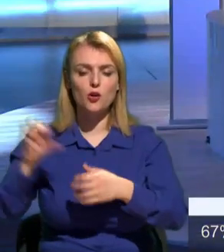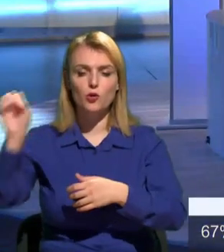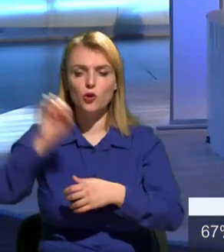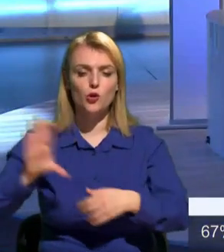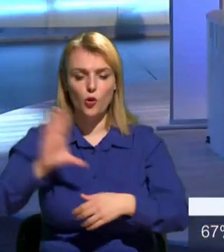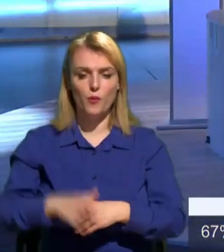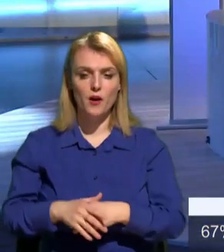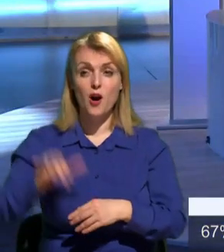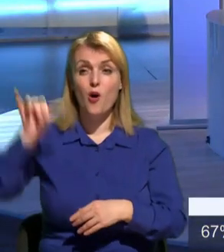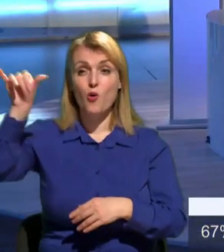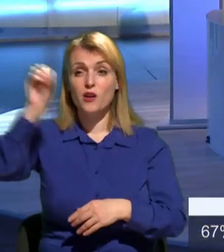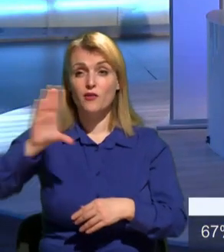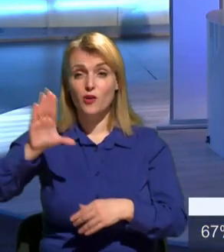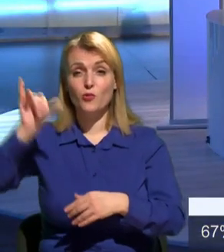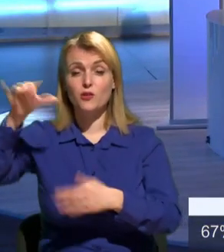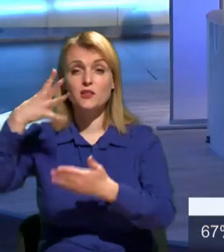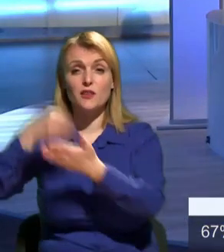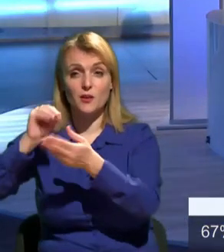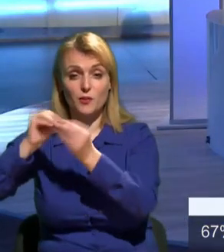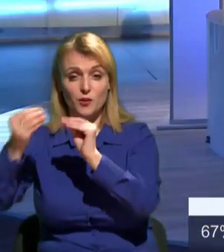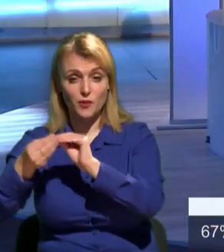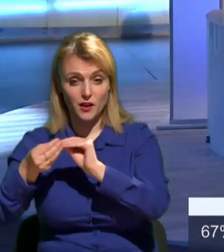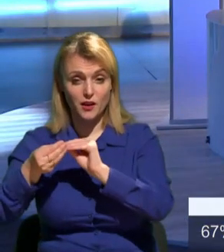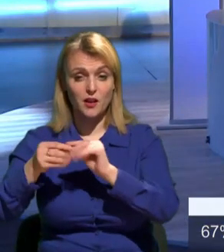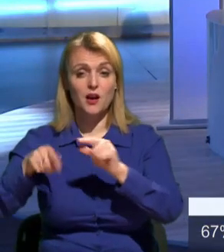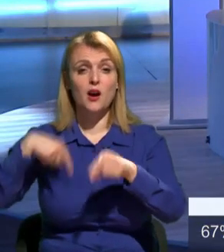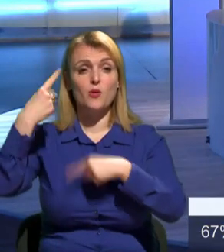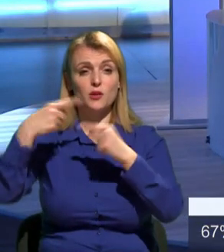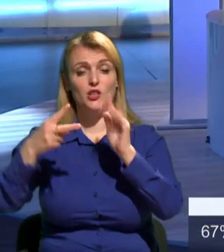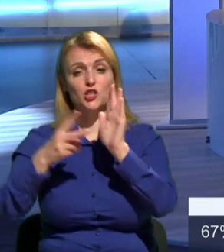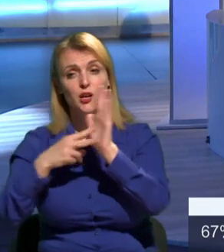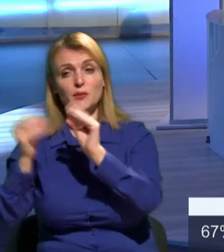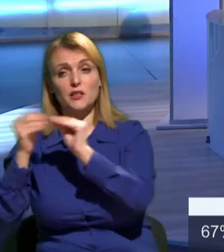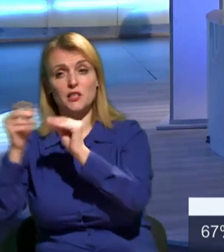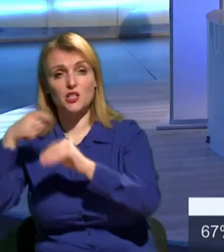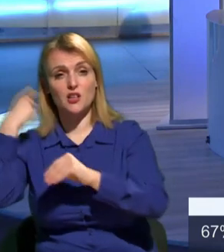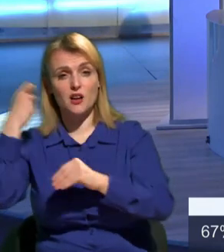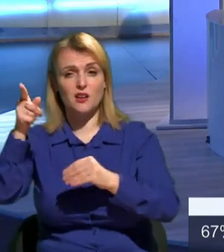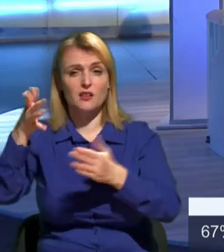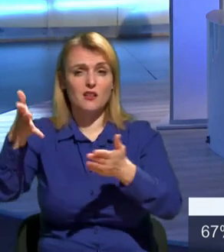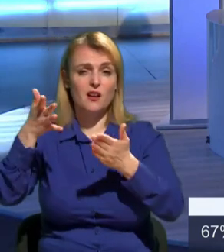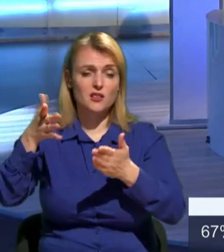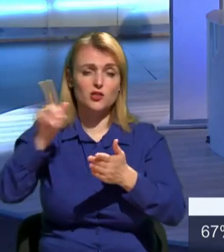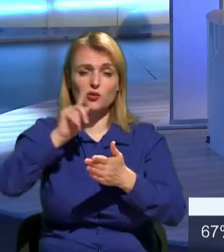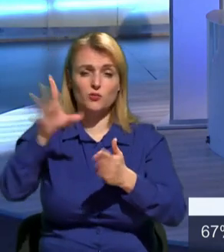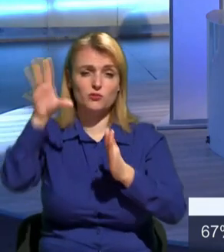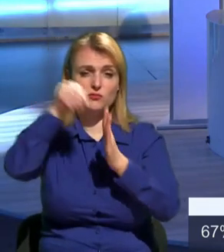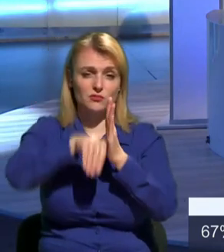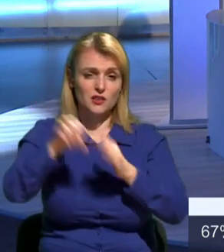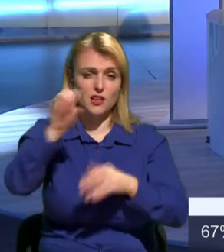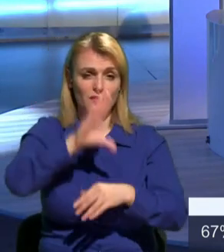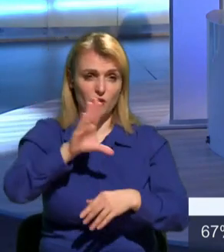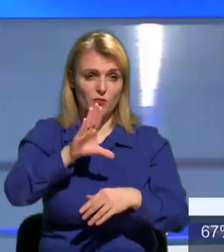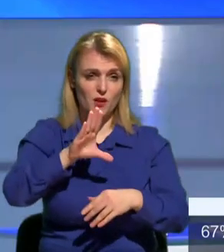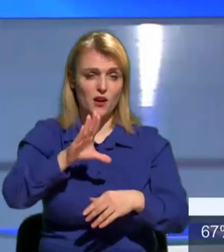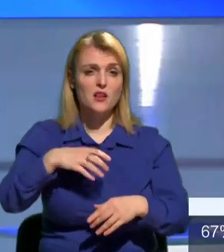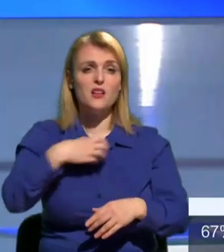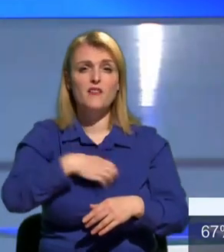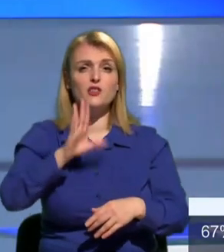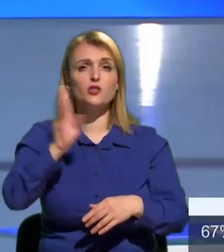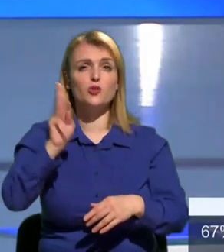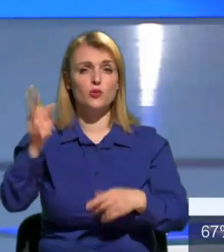Europeană are problemele sale la această etapă. În următorii 7-80 ani, evident că nu vom fi membri a UE, indiferent cine va fi la guvernare. Dar pentru a